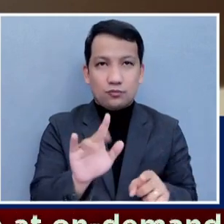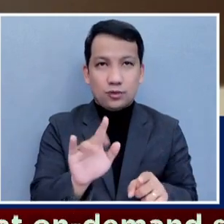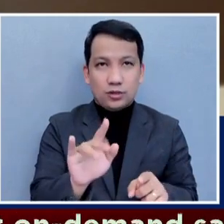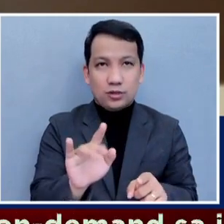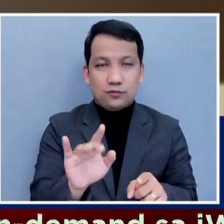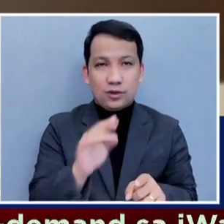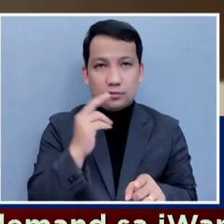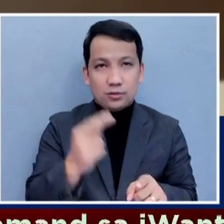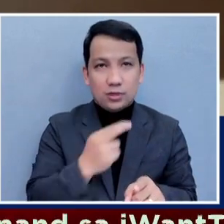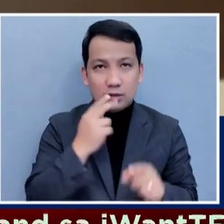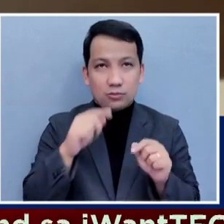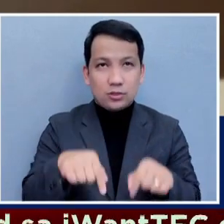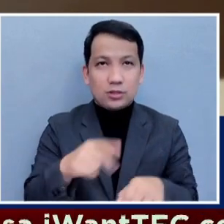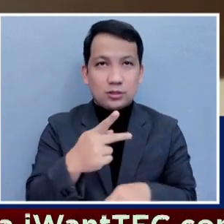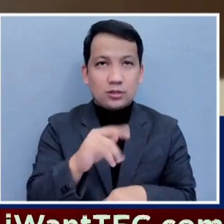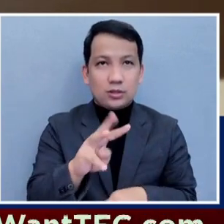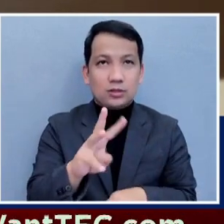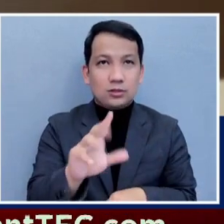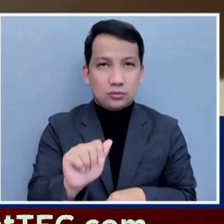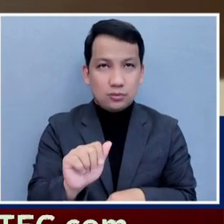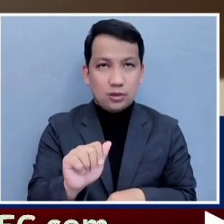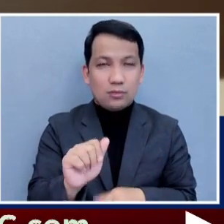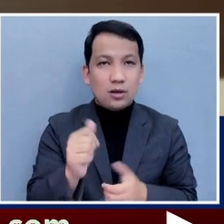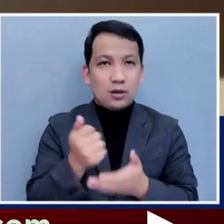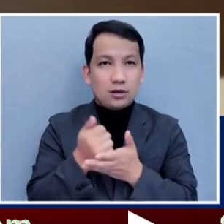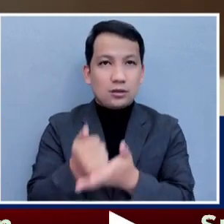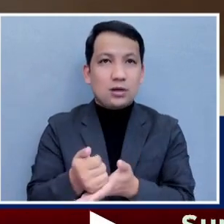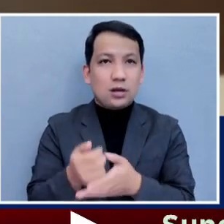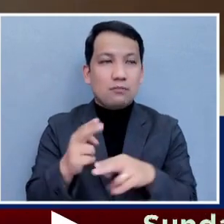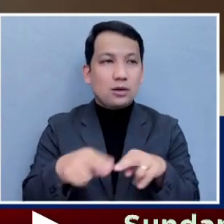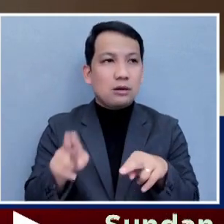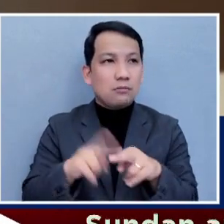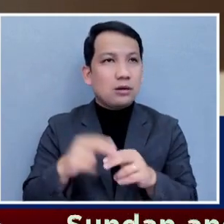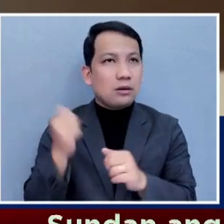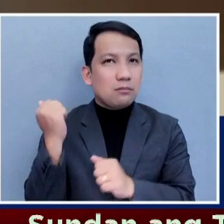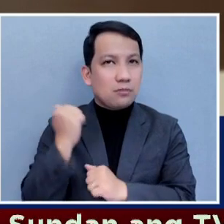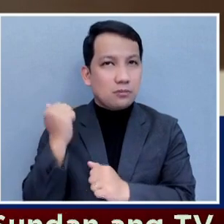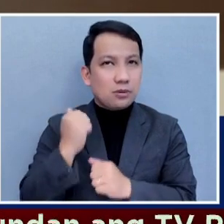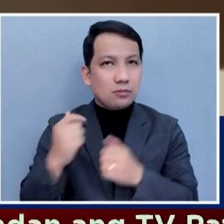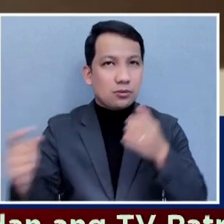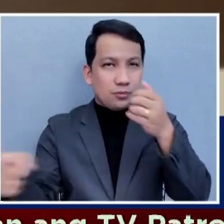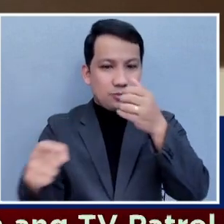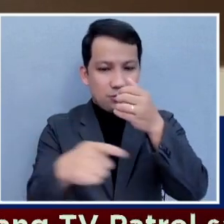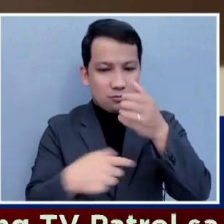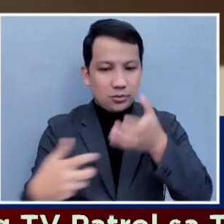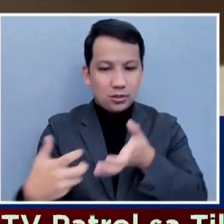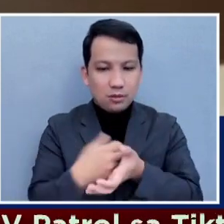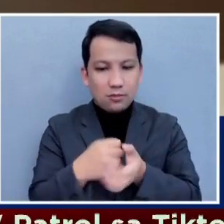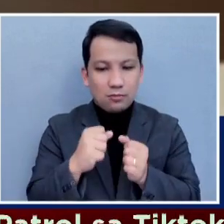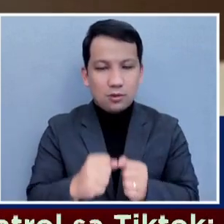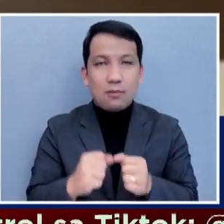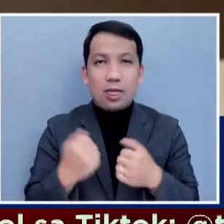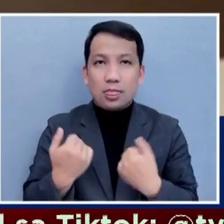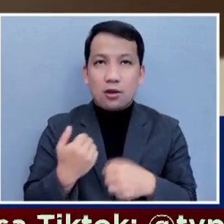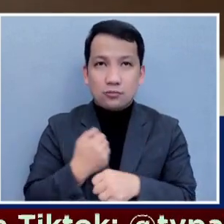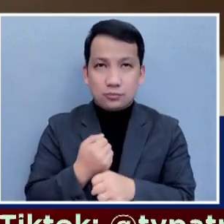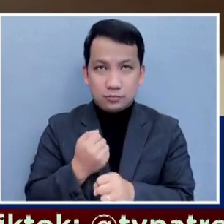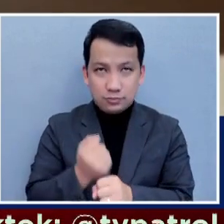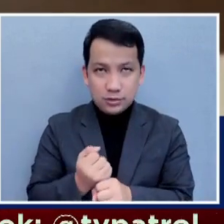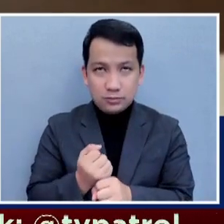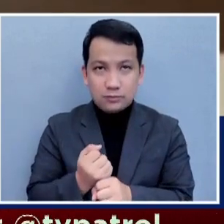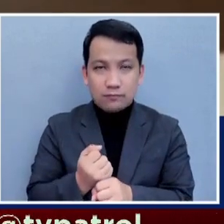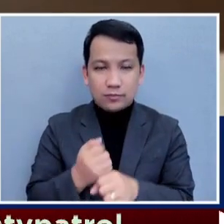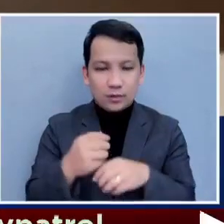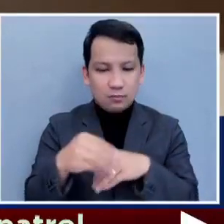na bigas dito sa Kadiwa store. Meron po silang inaasahang harvest at ngayon po naman ay inaayos po natin ang market